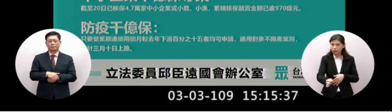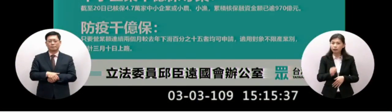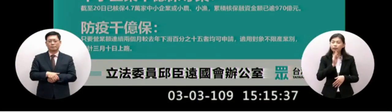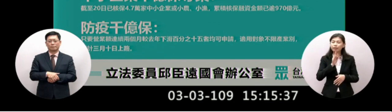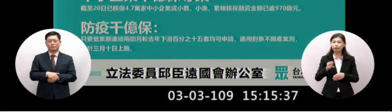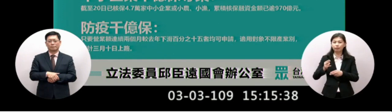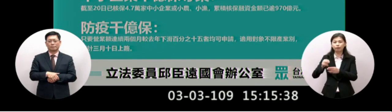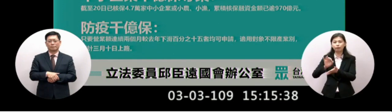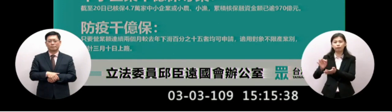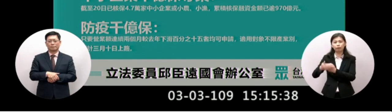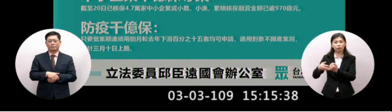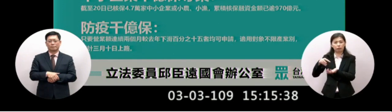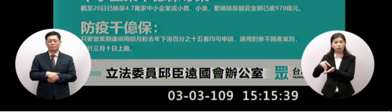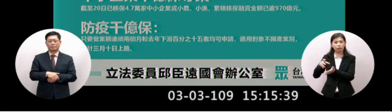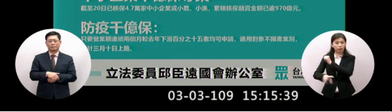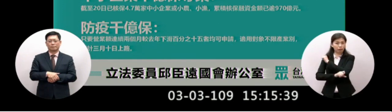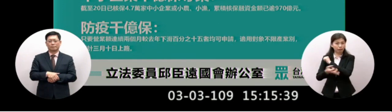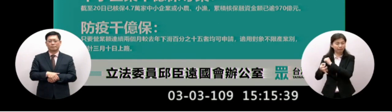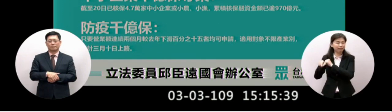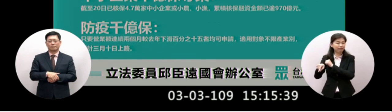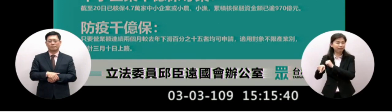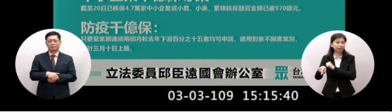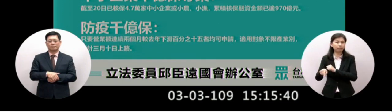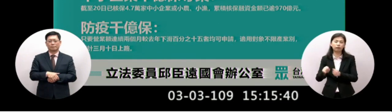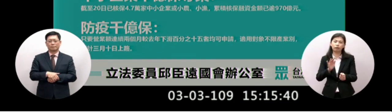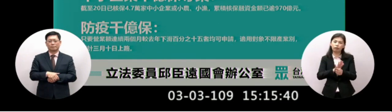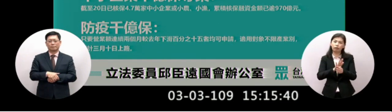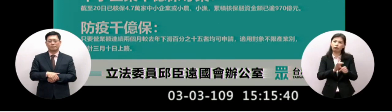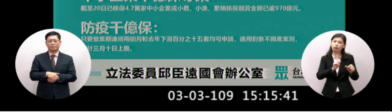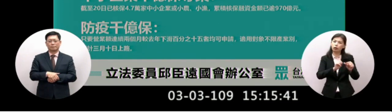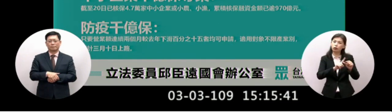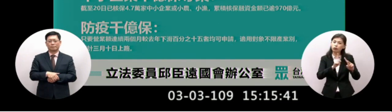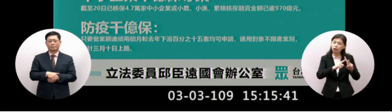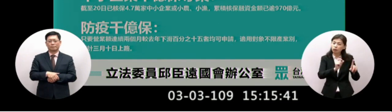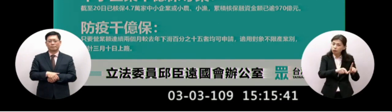融资贷款，但是我们都知道说信保基金基本上它是帮中小企业